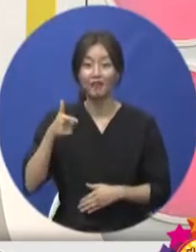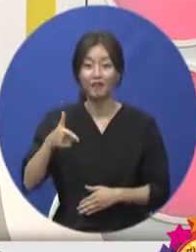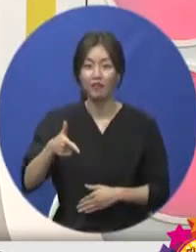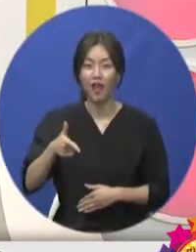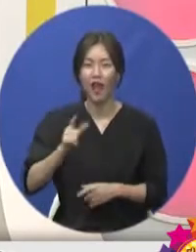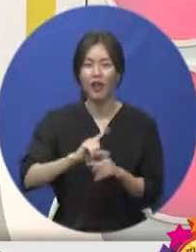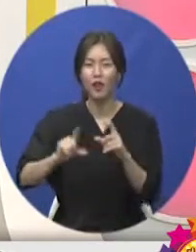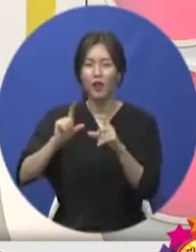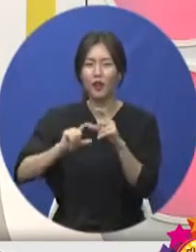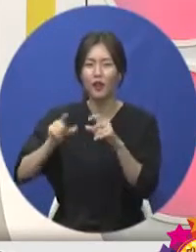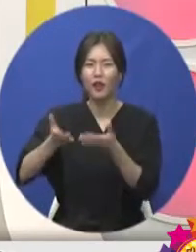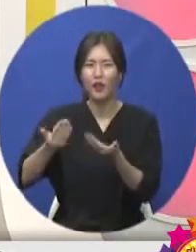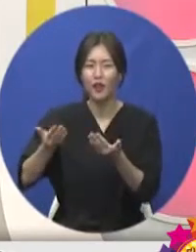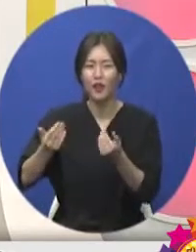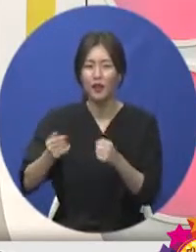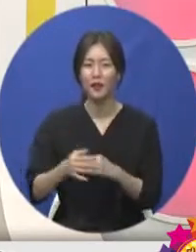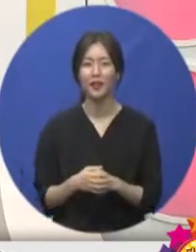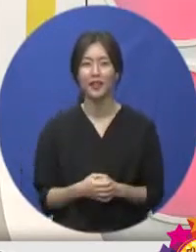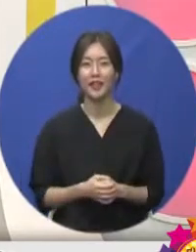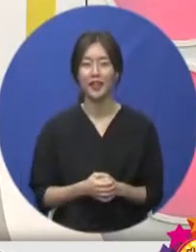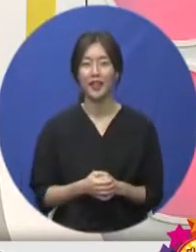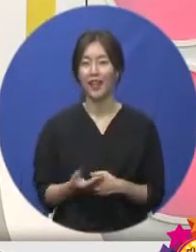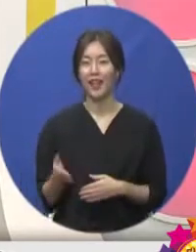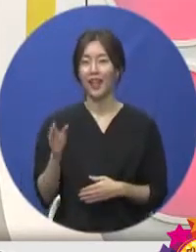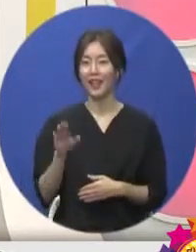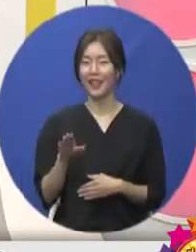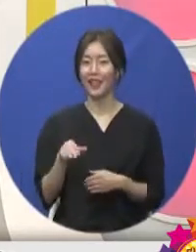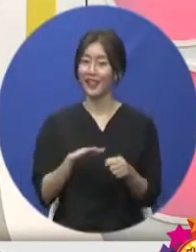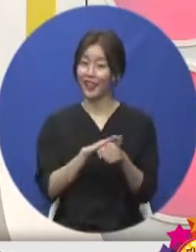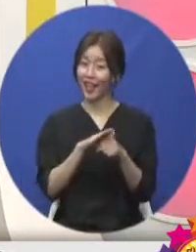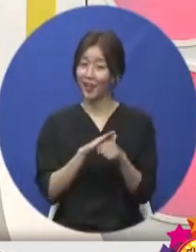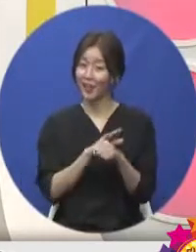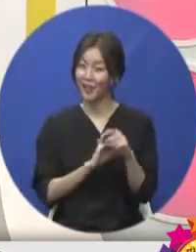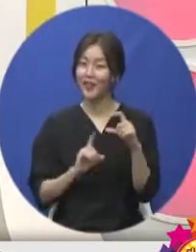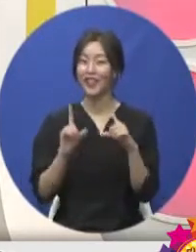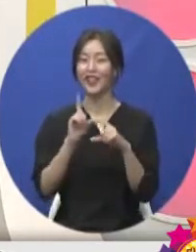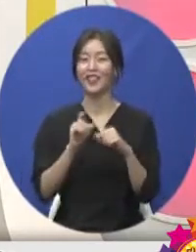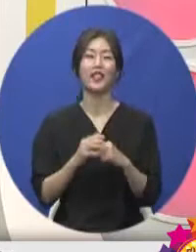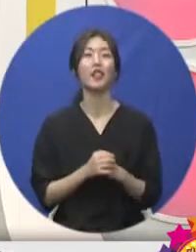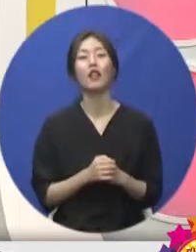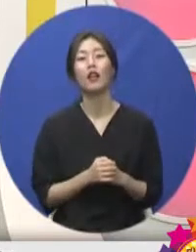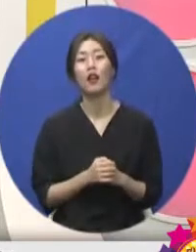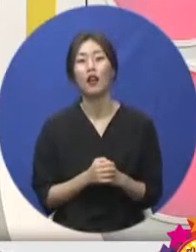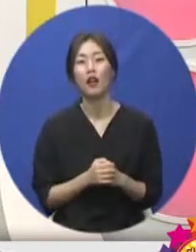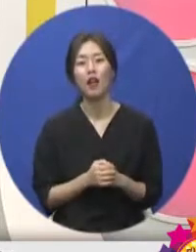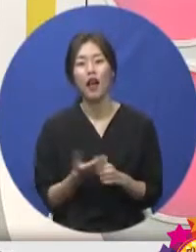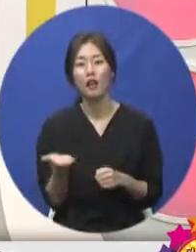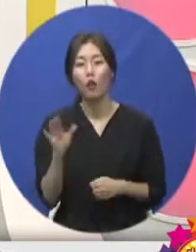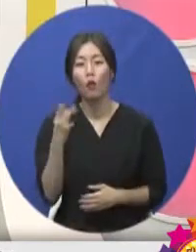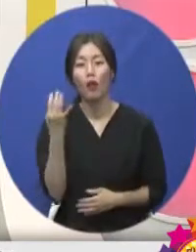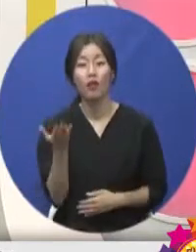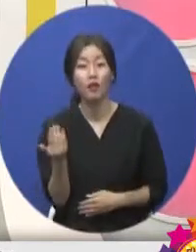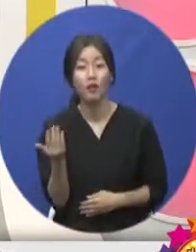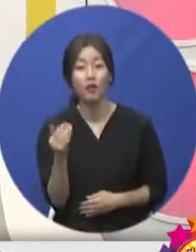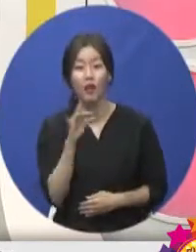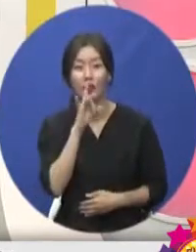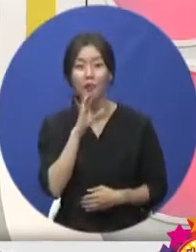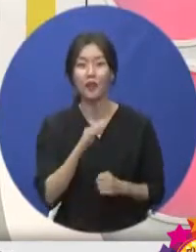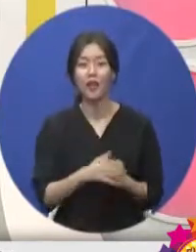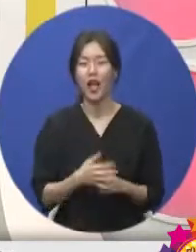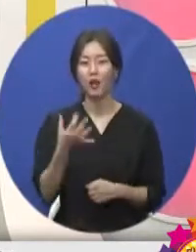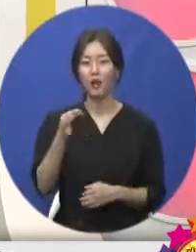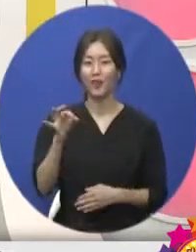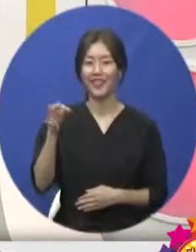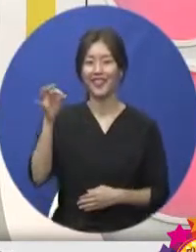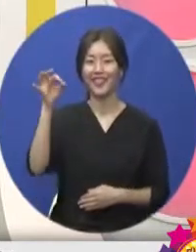있어. 더더더더더더더. 근데 절대 더더더 하면 안 돼. 사람도 더더더더더더. 그치, 아버님 말씀대로 더더 하면 안 돼요. 행복도 더더더. 음행이